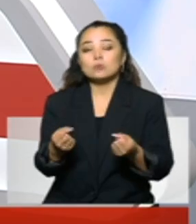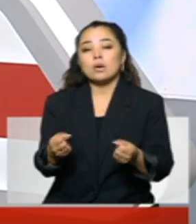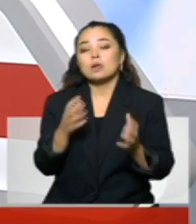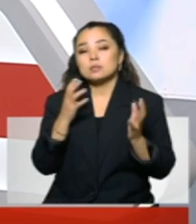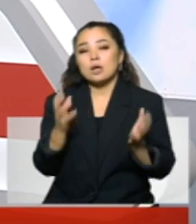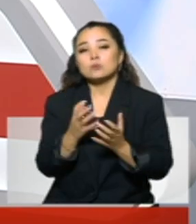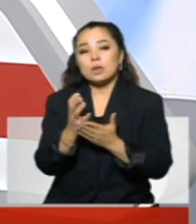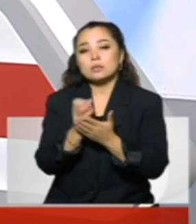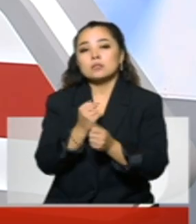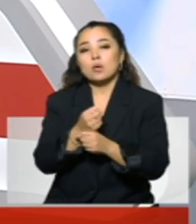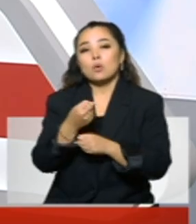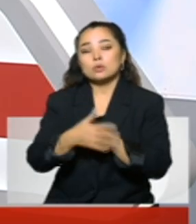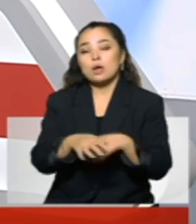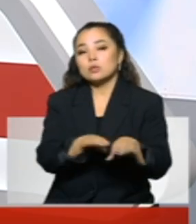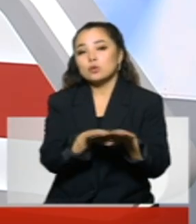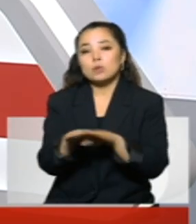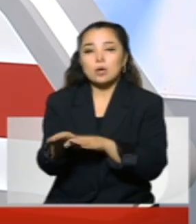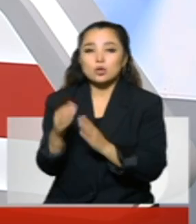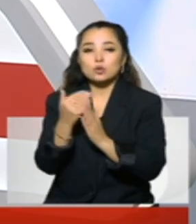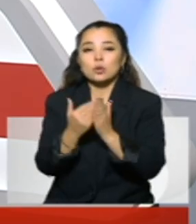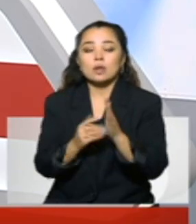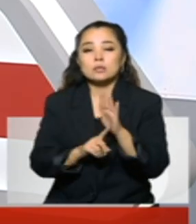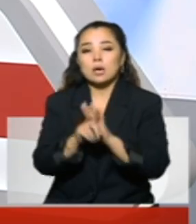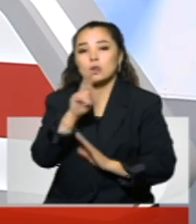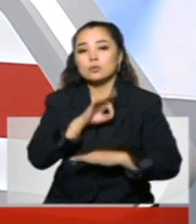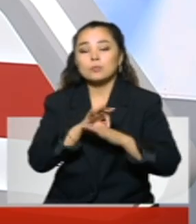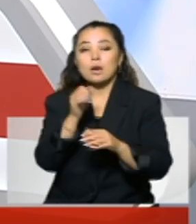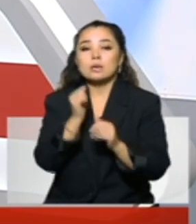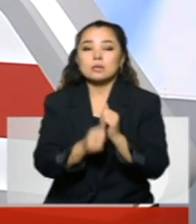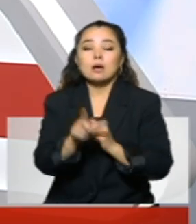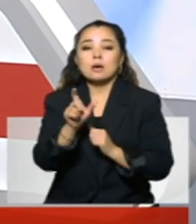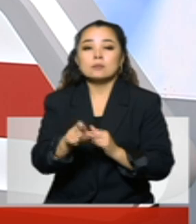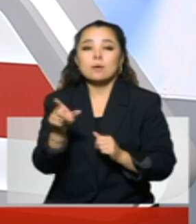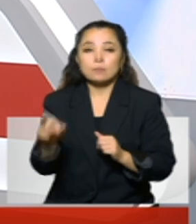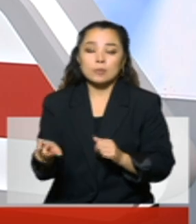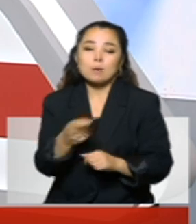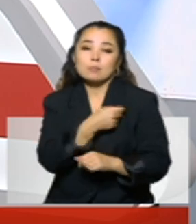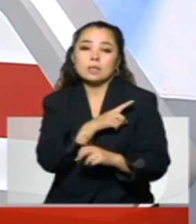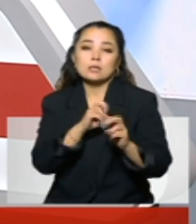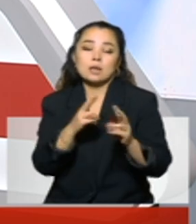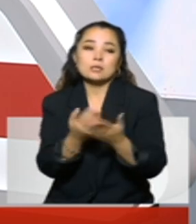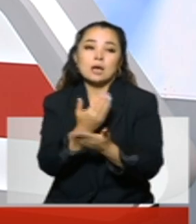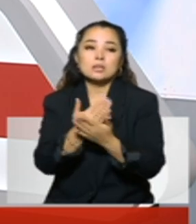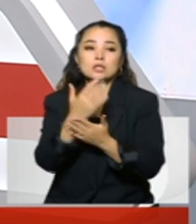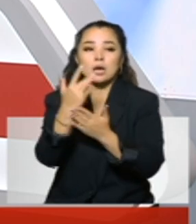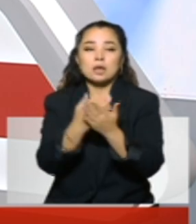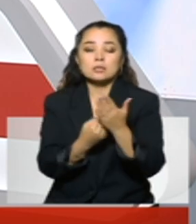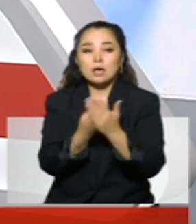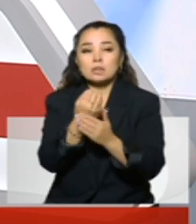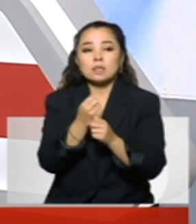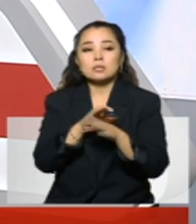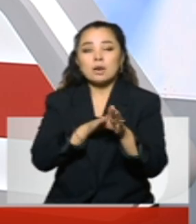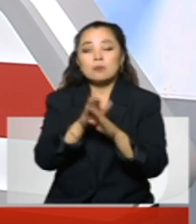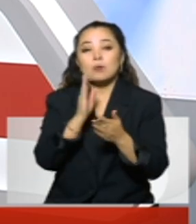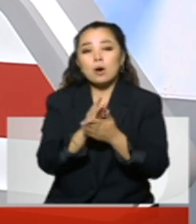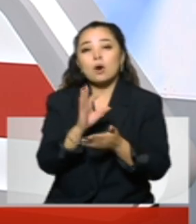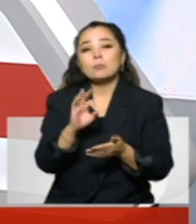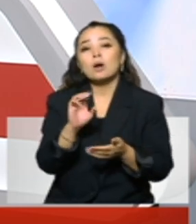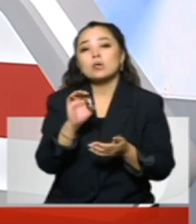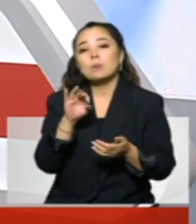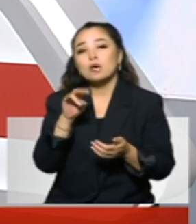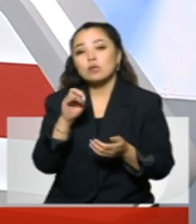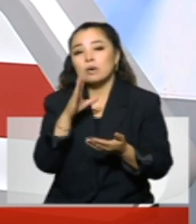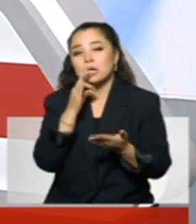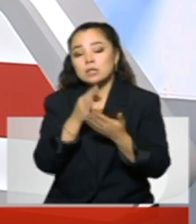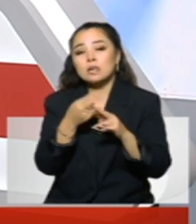Денсаулық сақтау саласында ортақ жүйе іске қосылады. Онда әрбір пациенттің медициналық деректері сақталады. Сала вице-министр Ербол Оспановтың